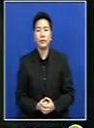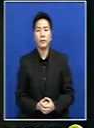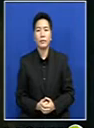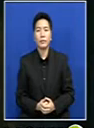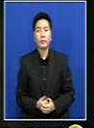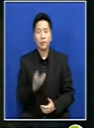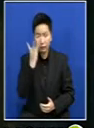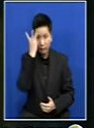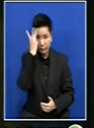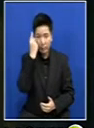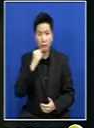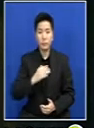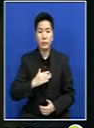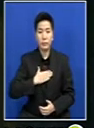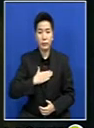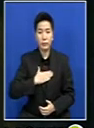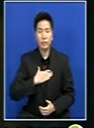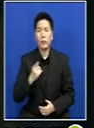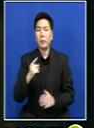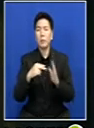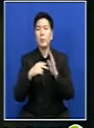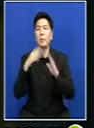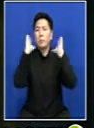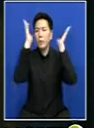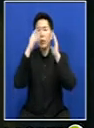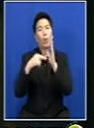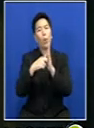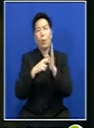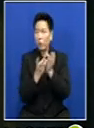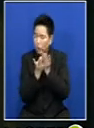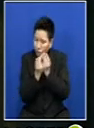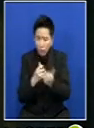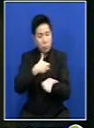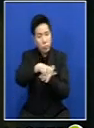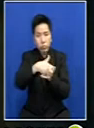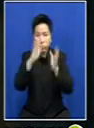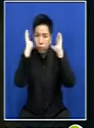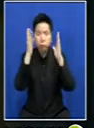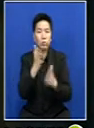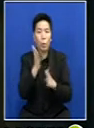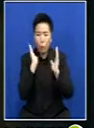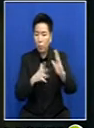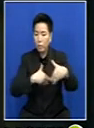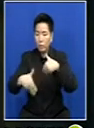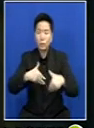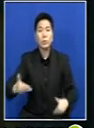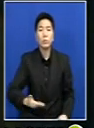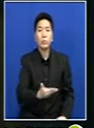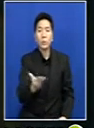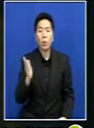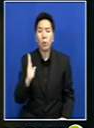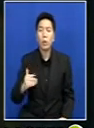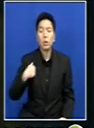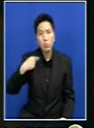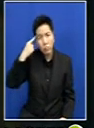โดยความคิดของผมนะครับผมคิดว่าอ่อนประชาสัมพันธ์ในเรื่องเนื้อหามากเพราะฉะนั้นแล้วเนี่ยประชาชนคงจ